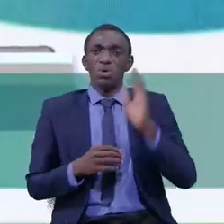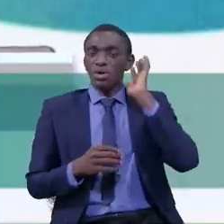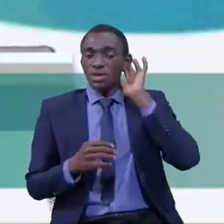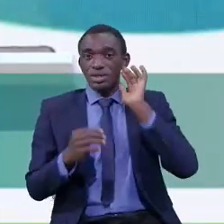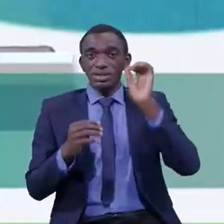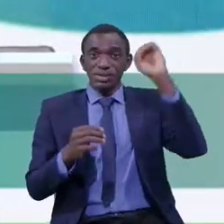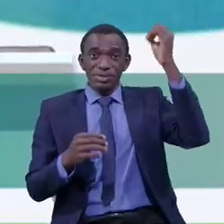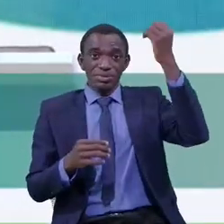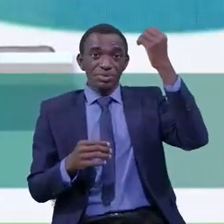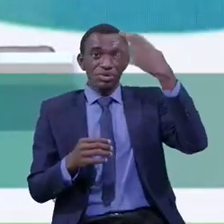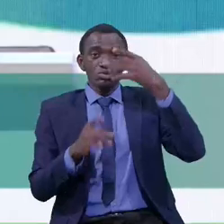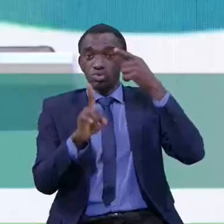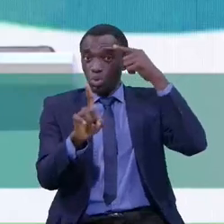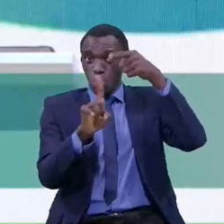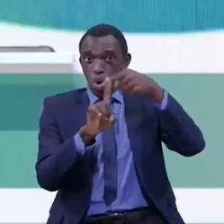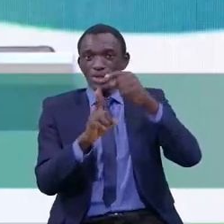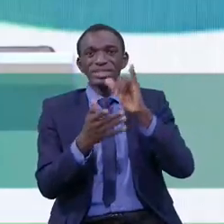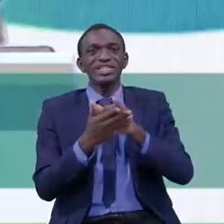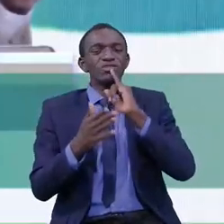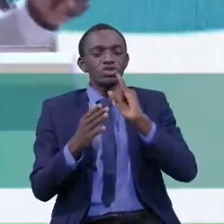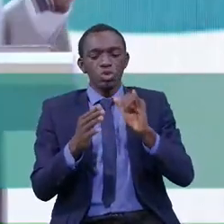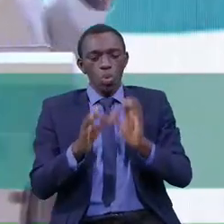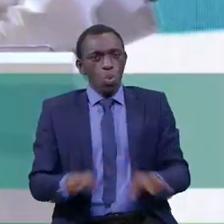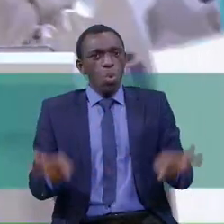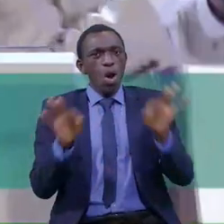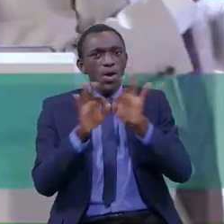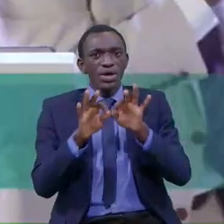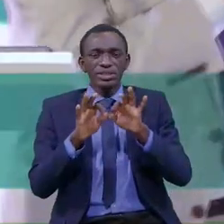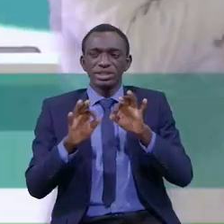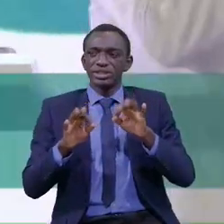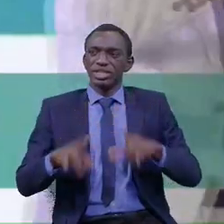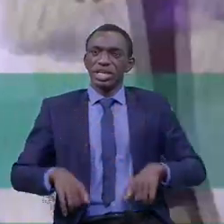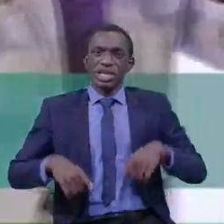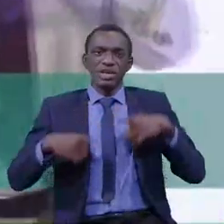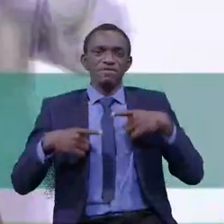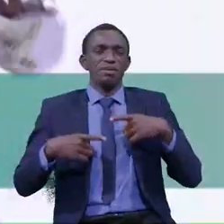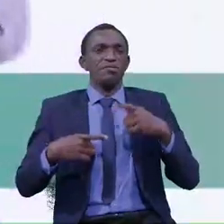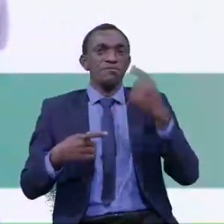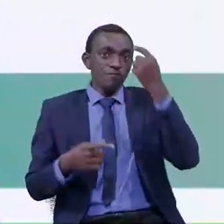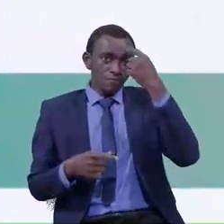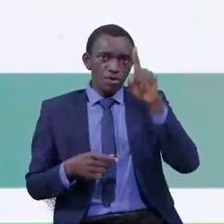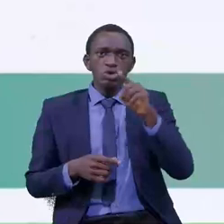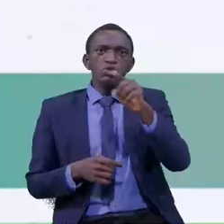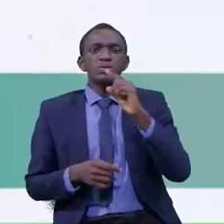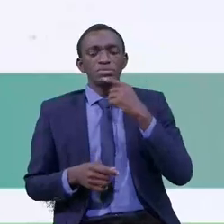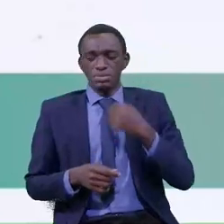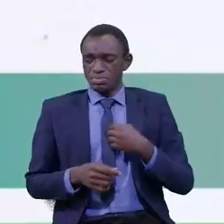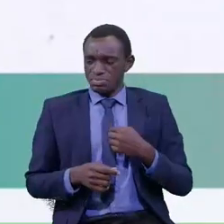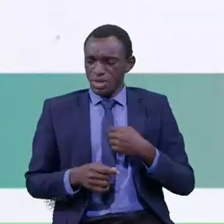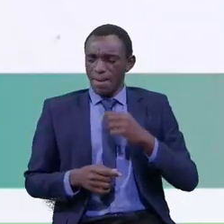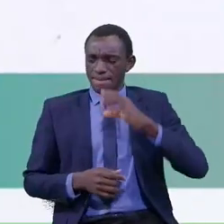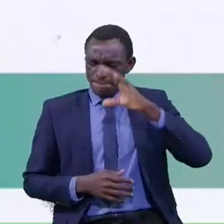L'objectif qui mérite que tu étudies. Ah, je suis un homme, je suis une